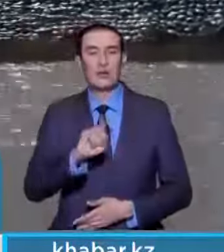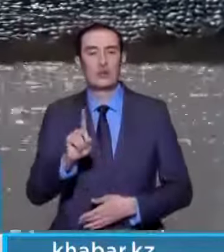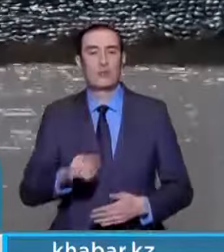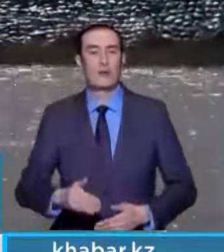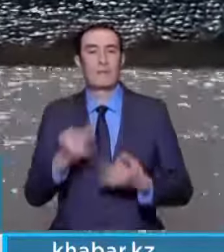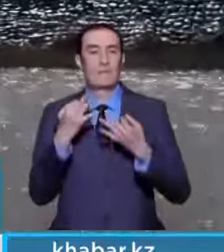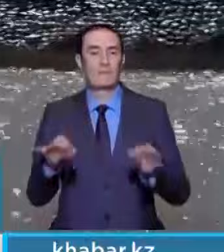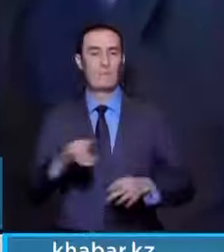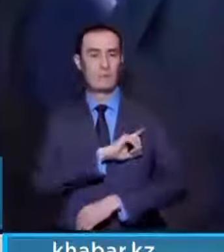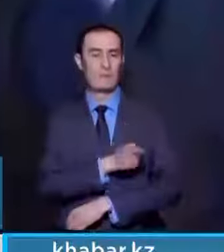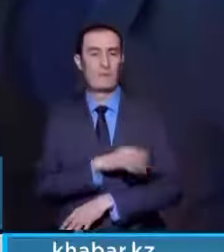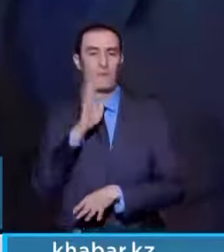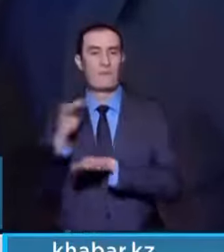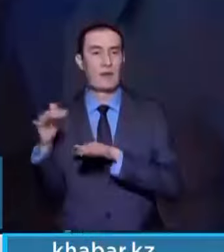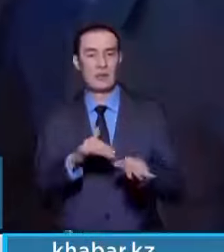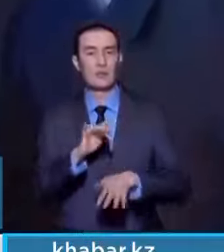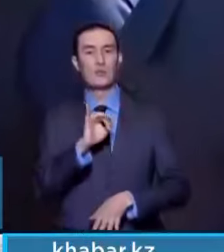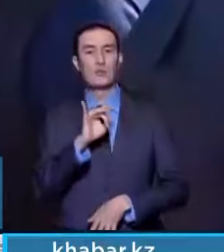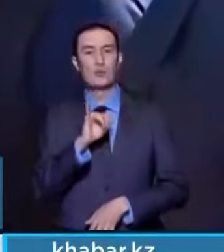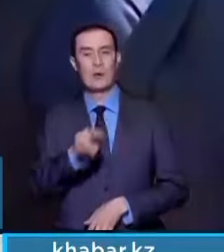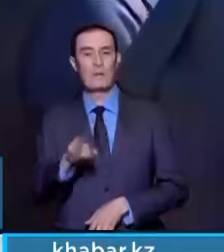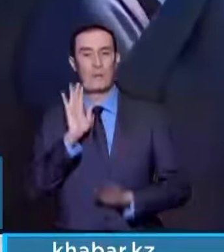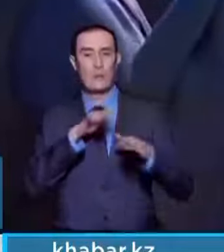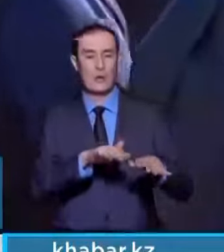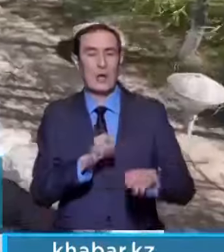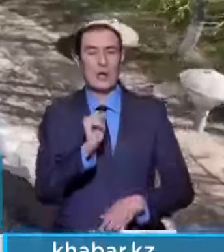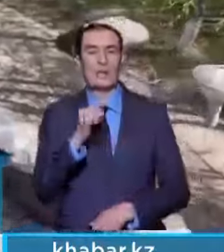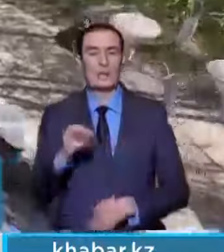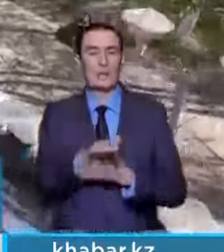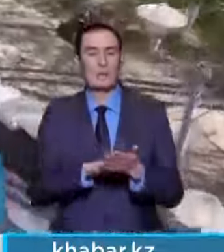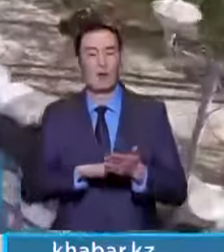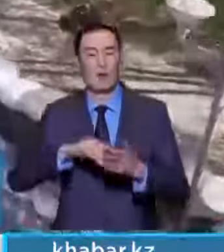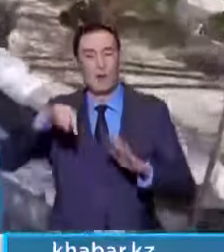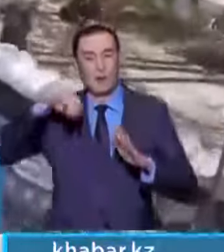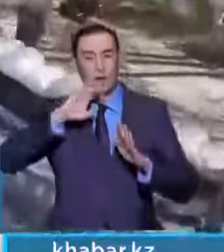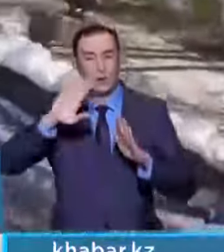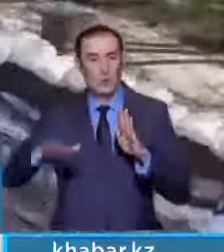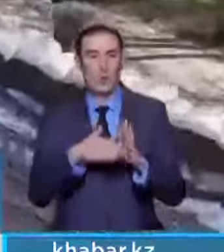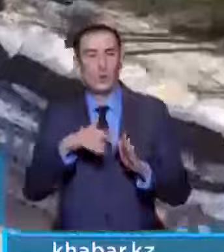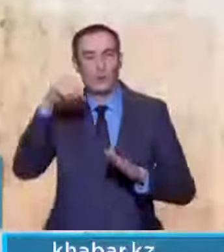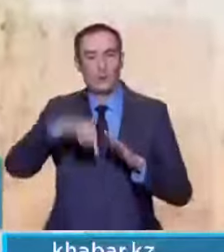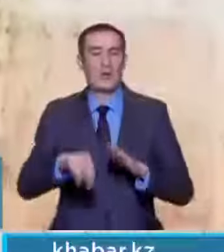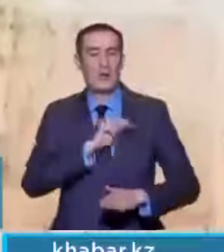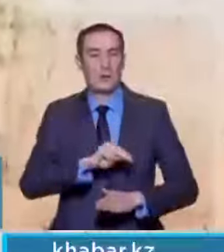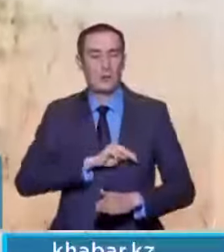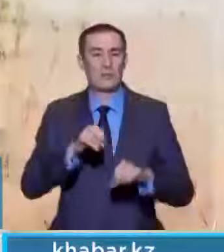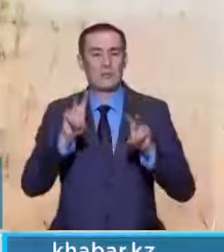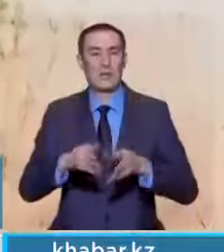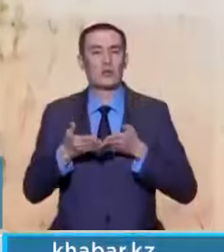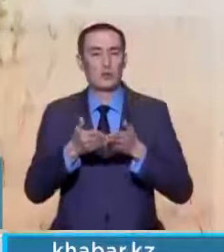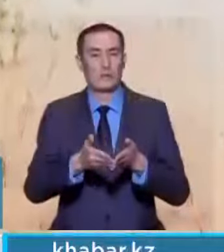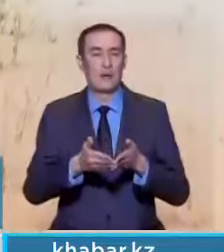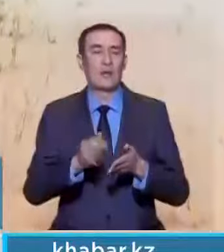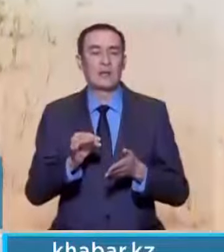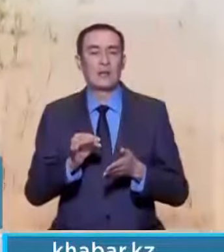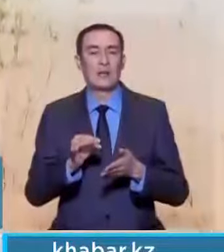увеличить пропускную способность воды из реки Урал в Каспийское море, продолжаются дноуглубительные работы. Делают это с помощью специальных судов